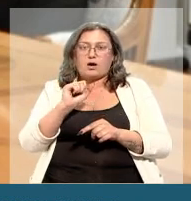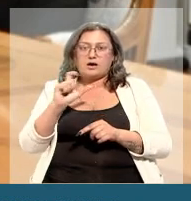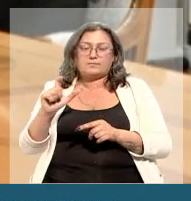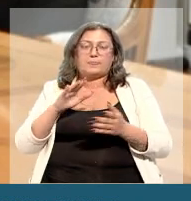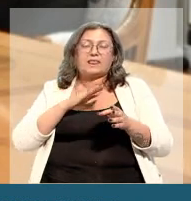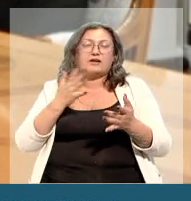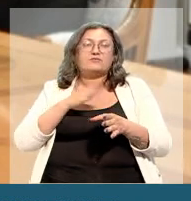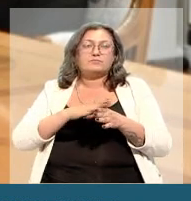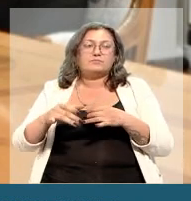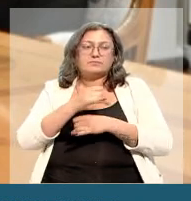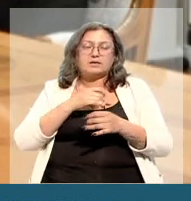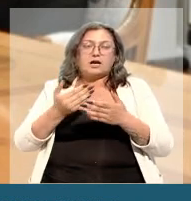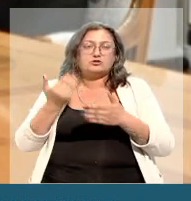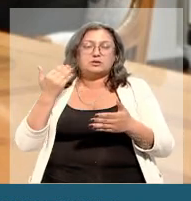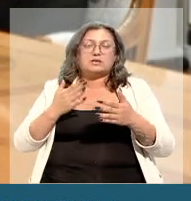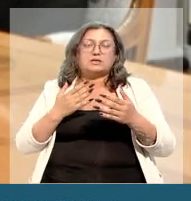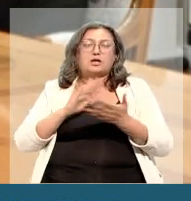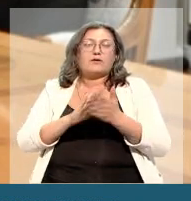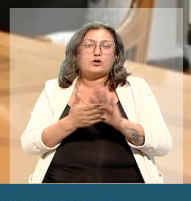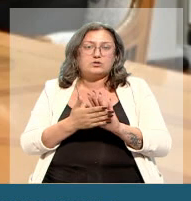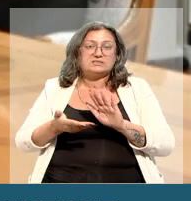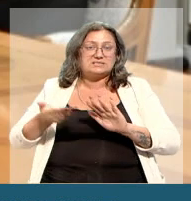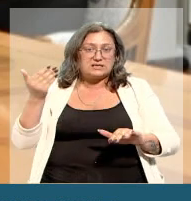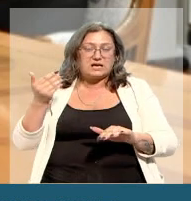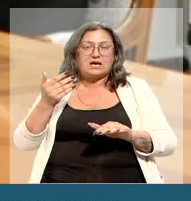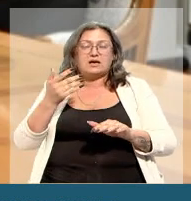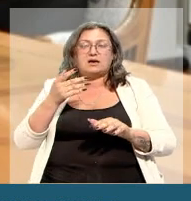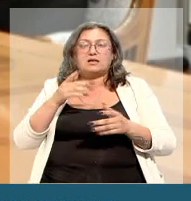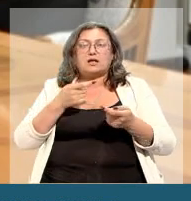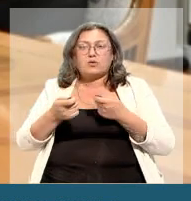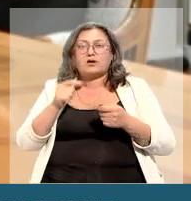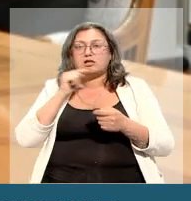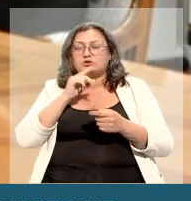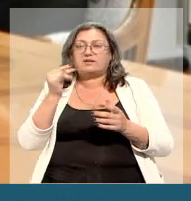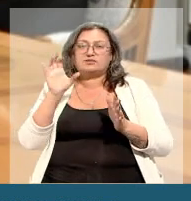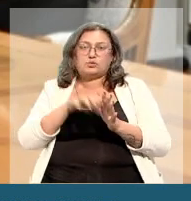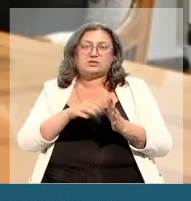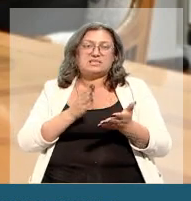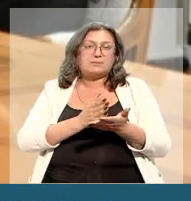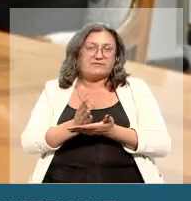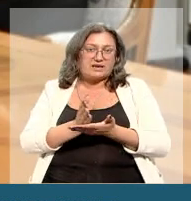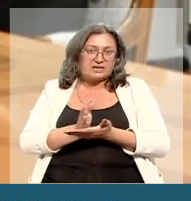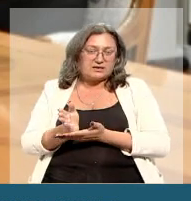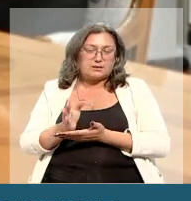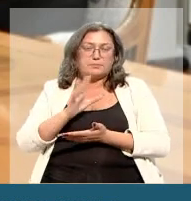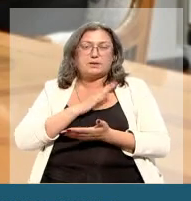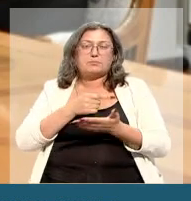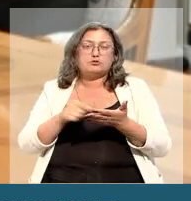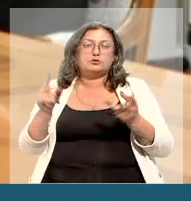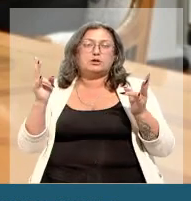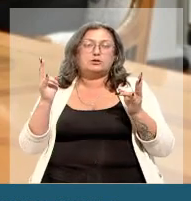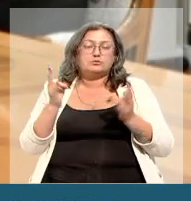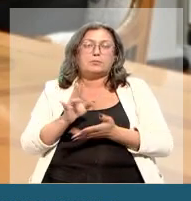ход реализации ранее достигнутых на высшем уровне договоренностей в торгово-экономической и инвестиционной сферах. Была отмечена